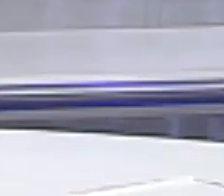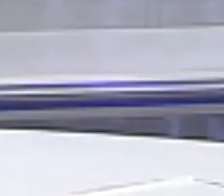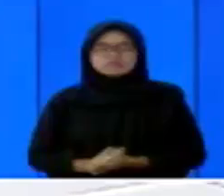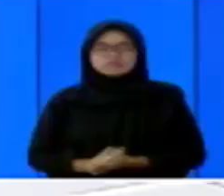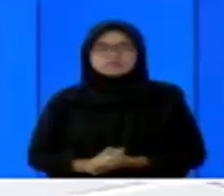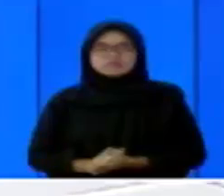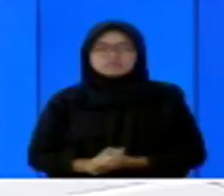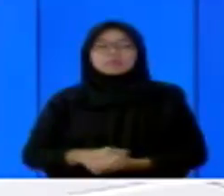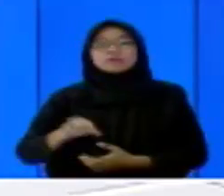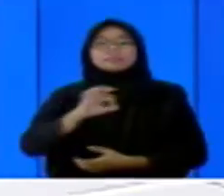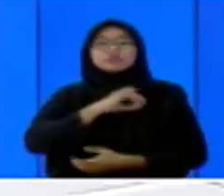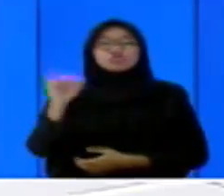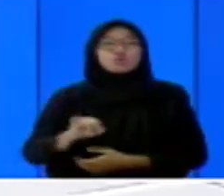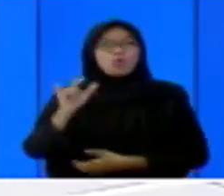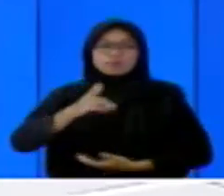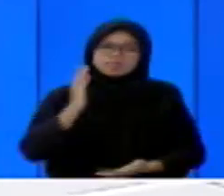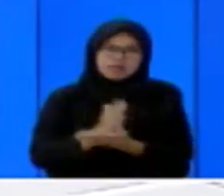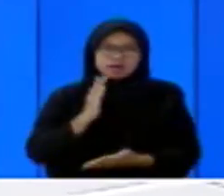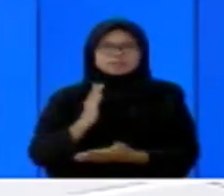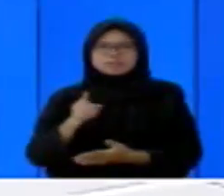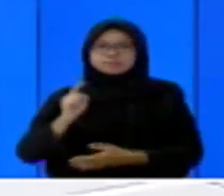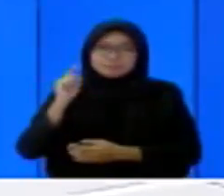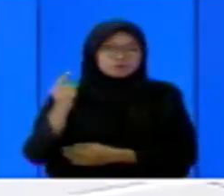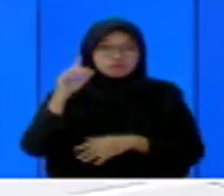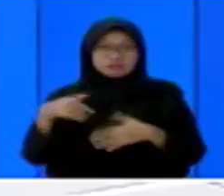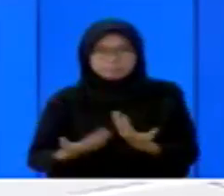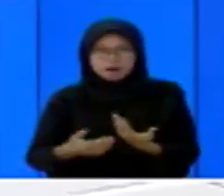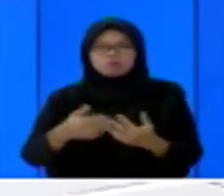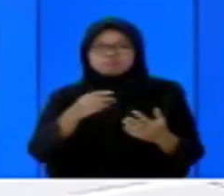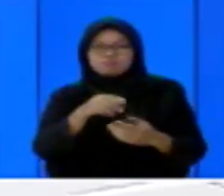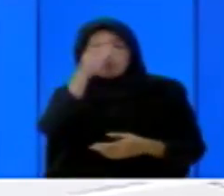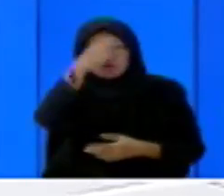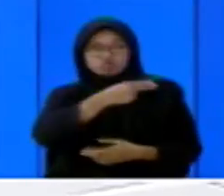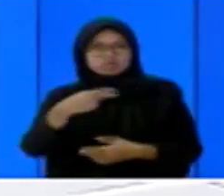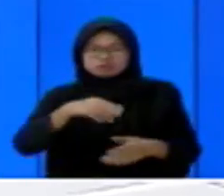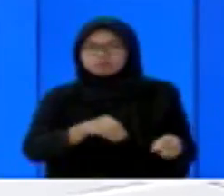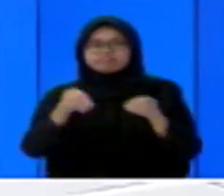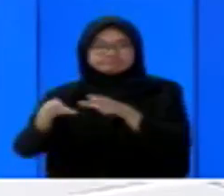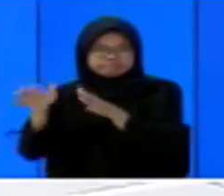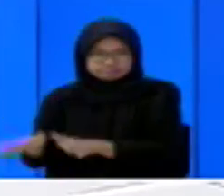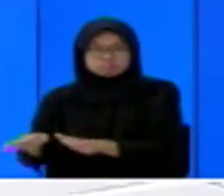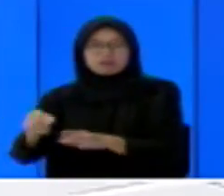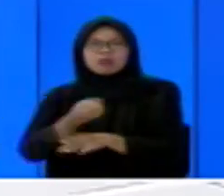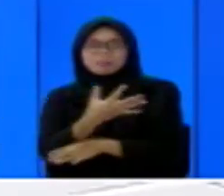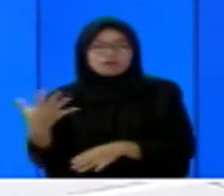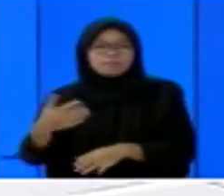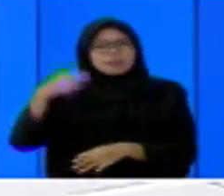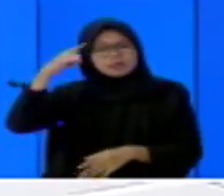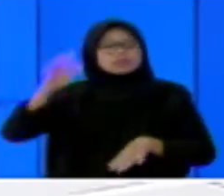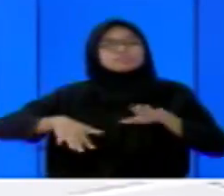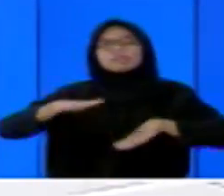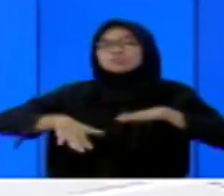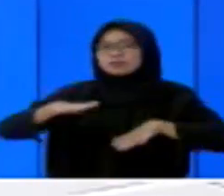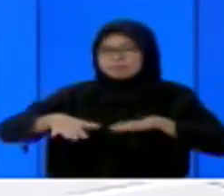Pemirsa, Presiden Joko Widodo menegaskan pemerintah kini masih memprioritaskan evakuasi WNI di kapal World Dream dengan pertimbangan